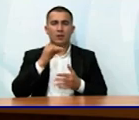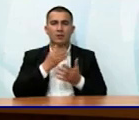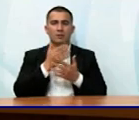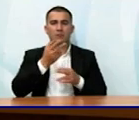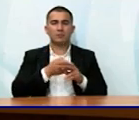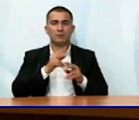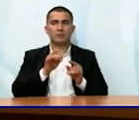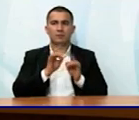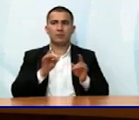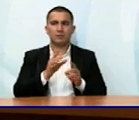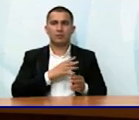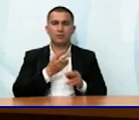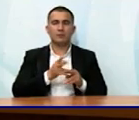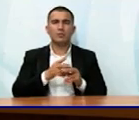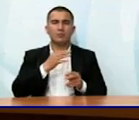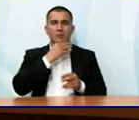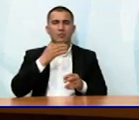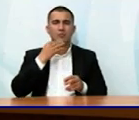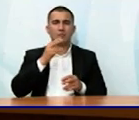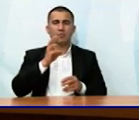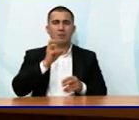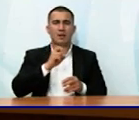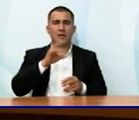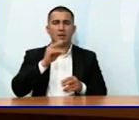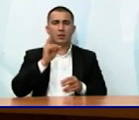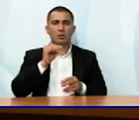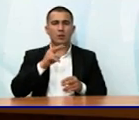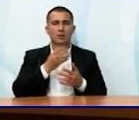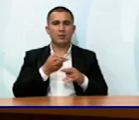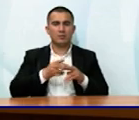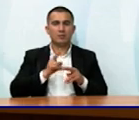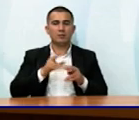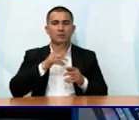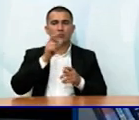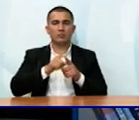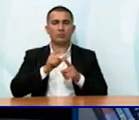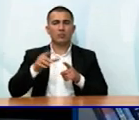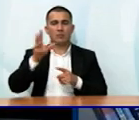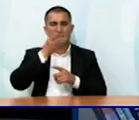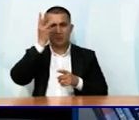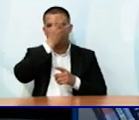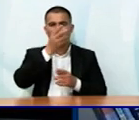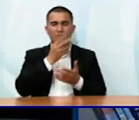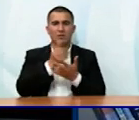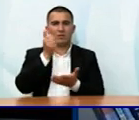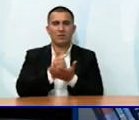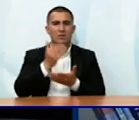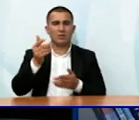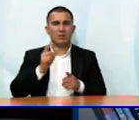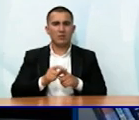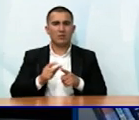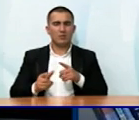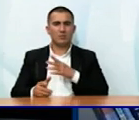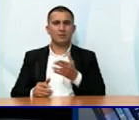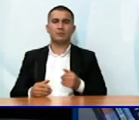deb e'tirof etiladi va u Malikul Kalom so'z mulkining podshohi deb e'tirof etiladigan shoir hisoblanadi. Va